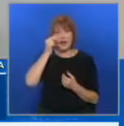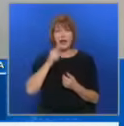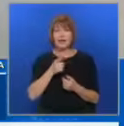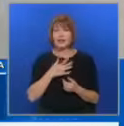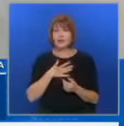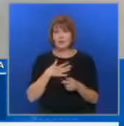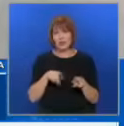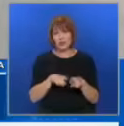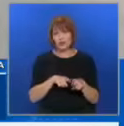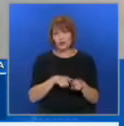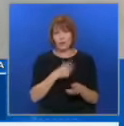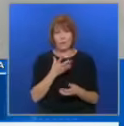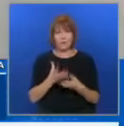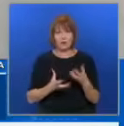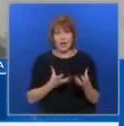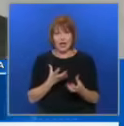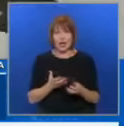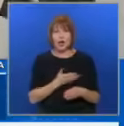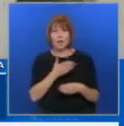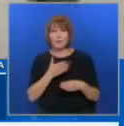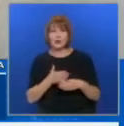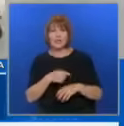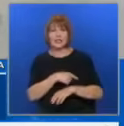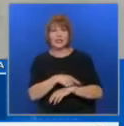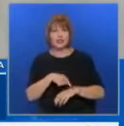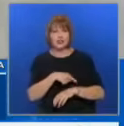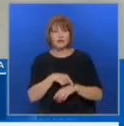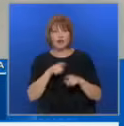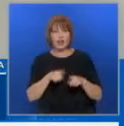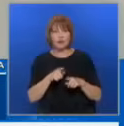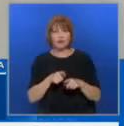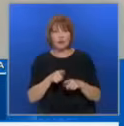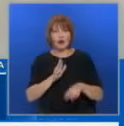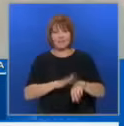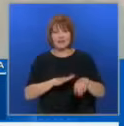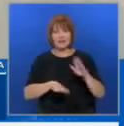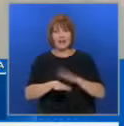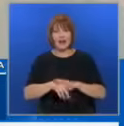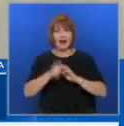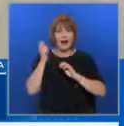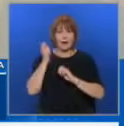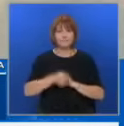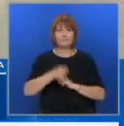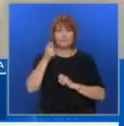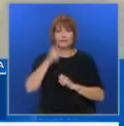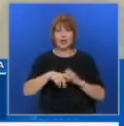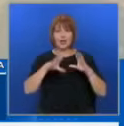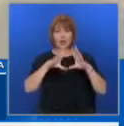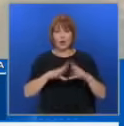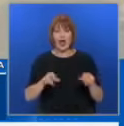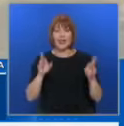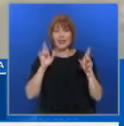има пожари. Така че в последните часове тук се гаси само на ръка. Надеждата на огнеборците